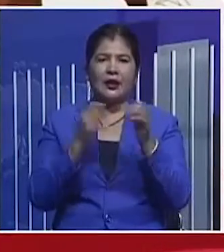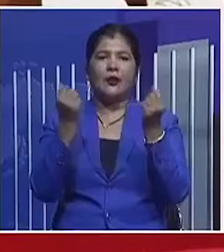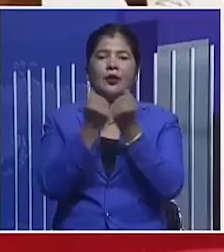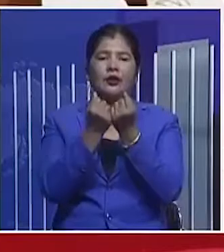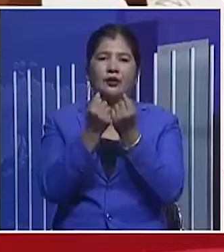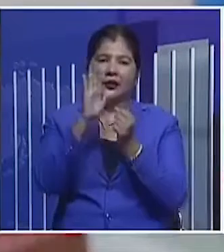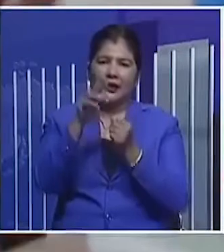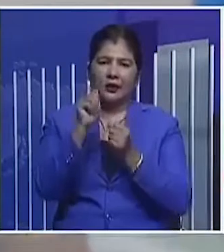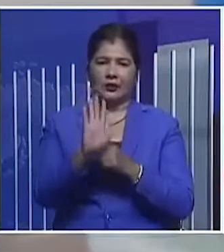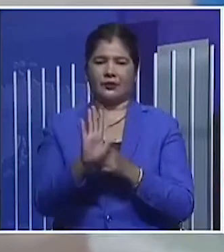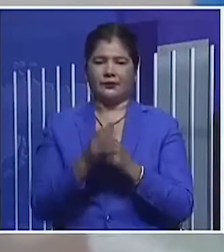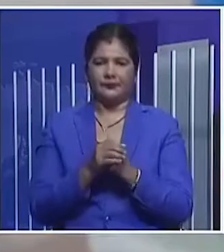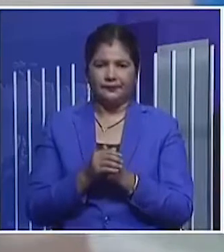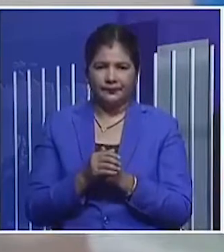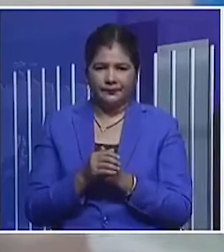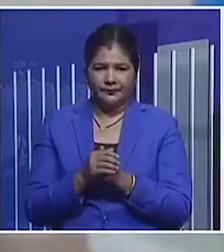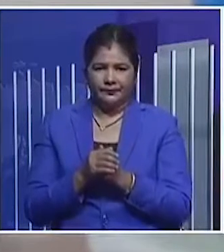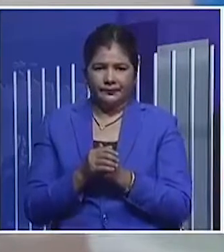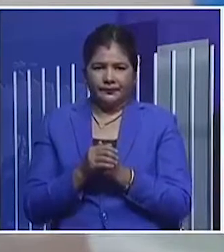गर्दै आइरहेको छ।